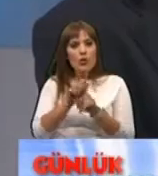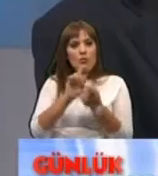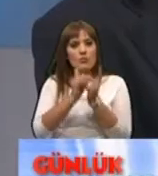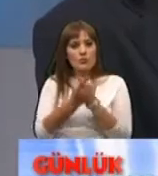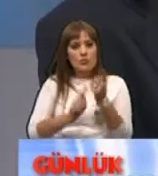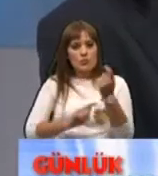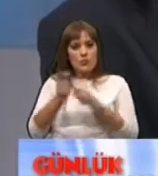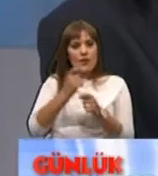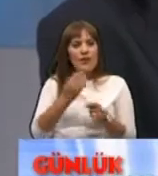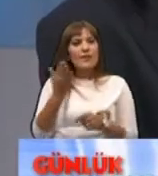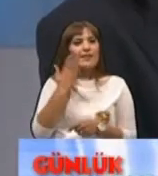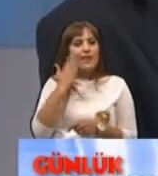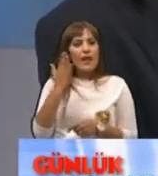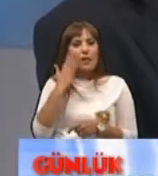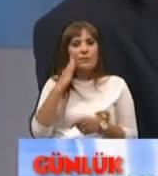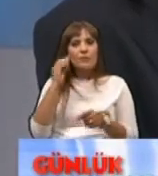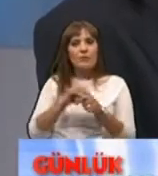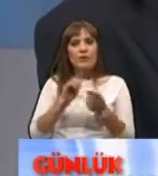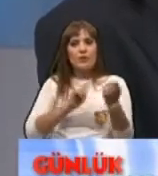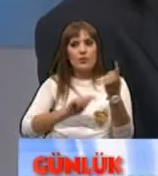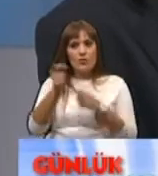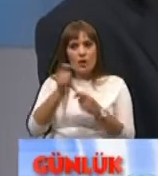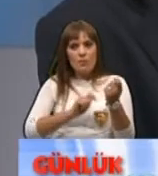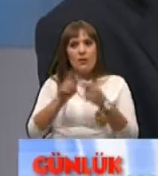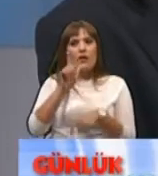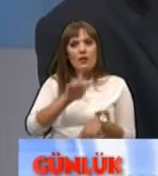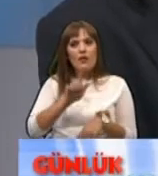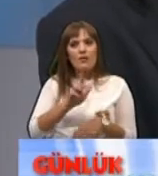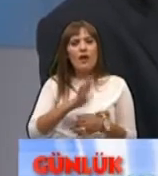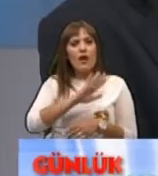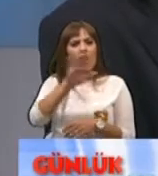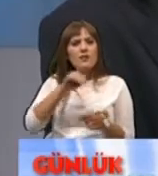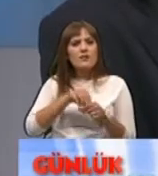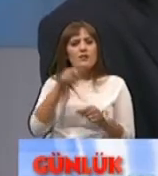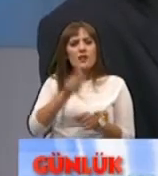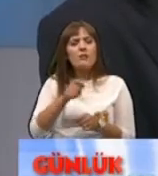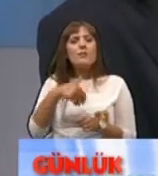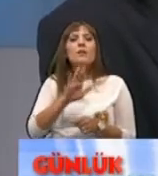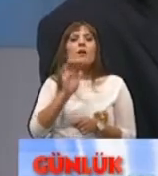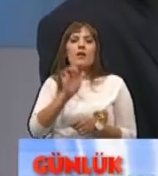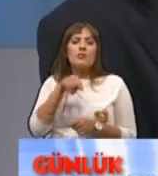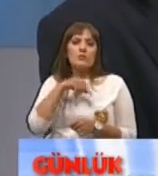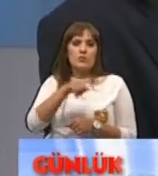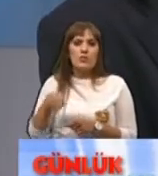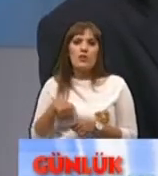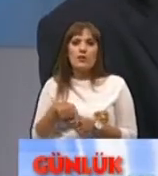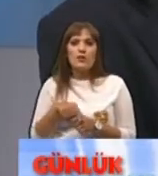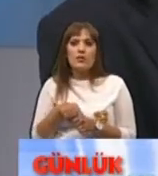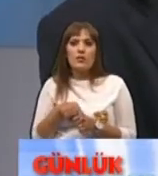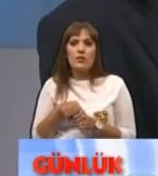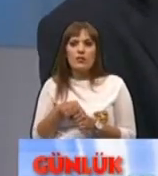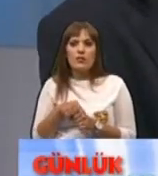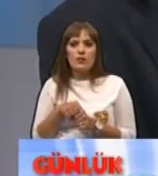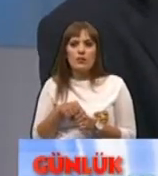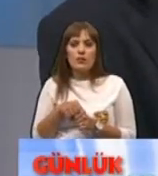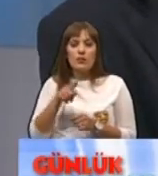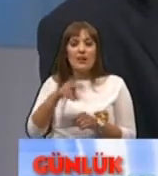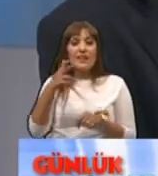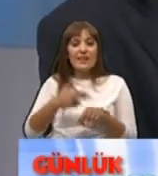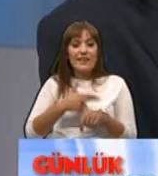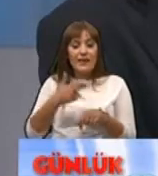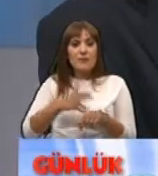kullanmak, nemlendiriciler kullanmak gerekiyor. Ve herkese yaptırmamak lazım bunları. Bunları